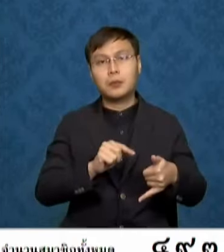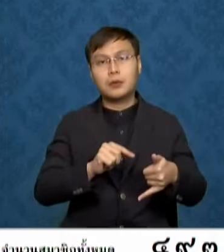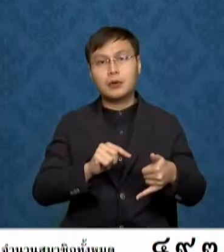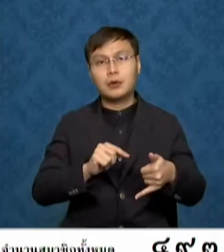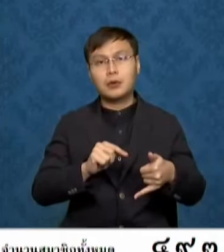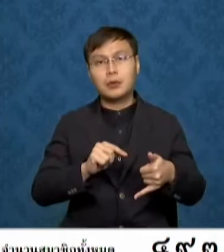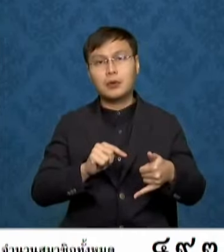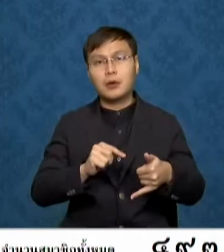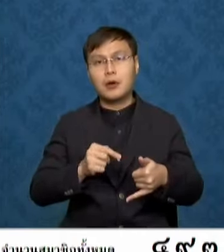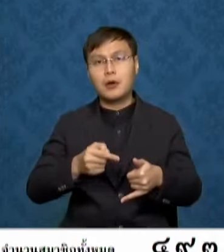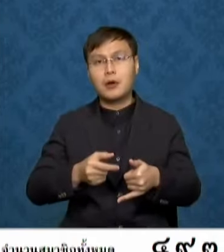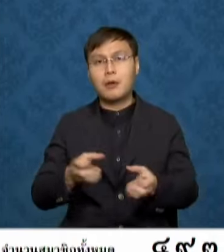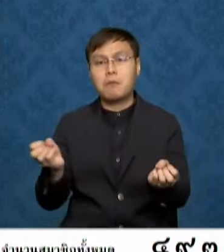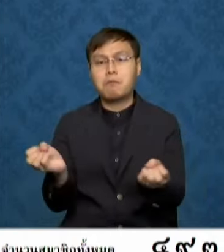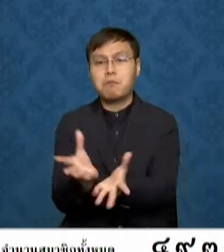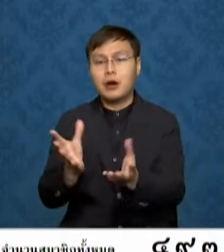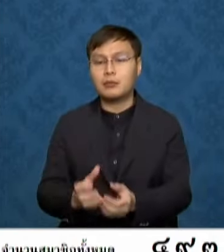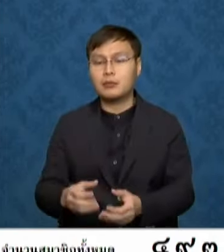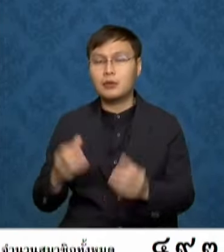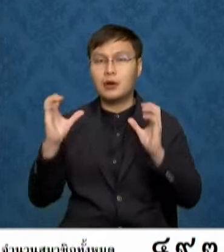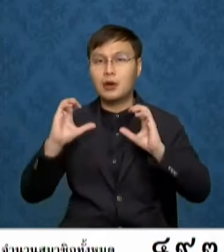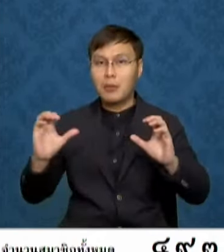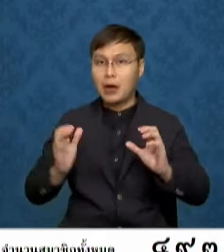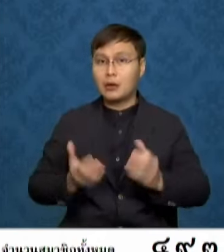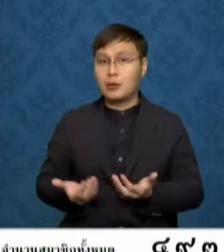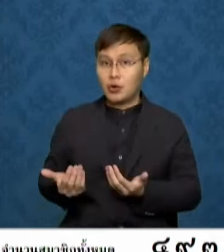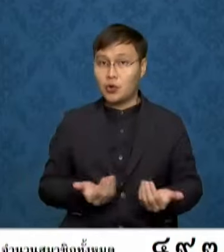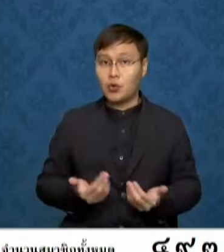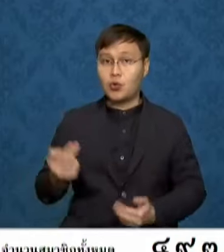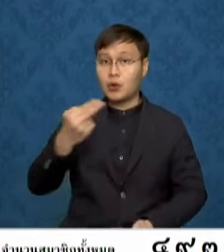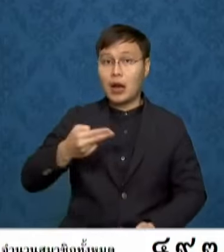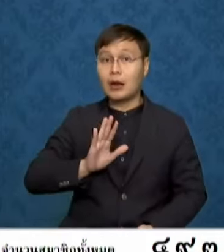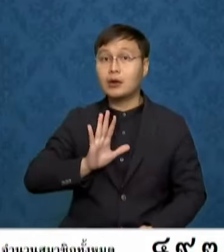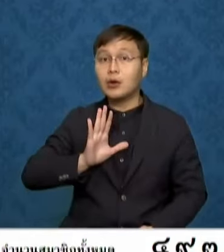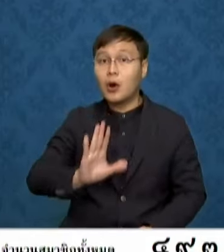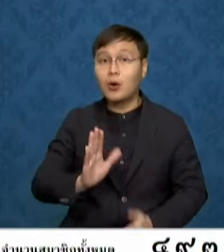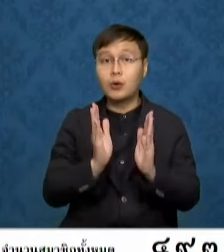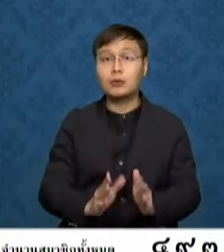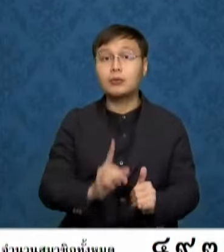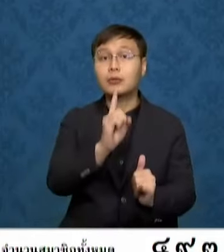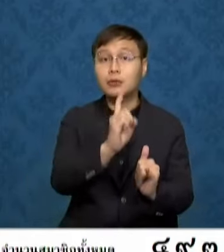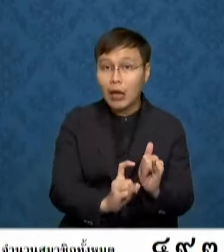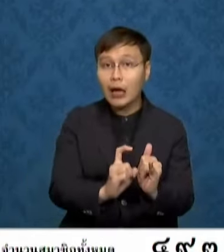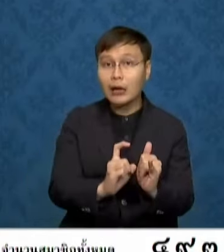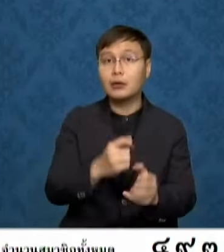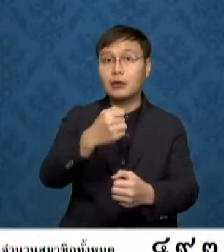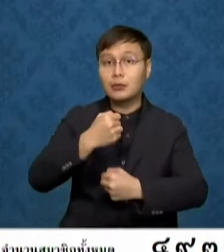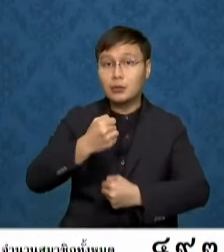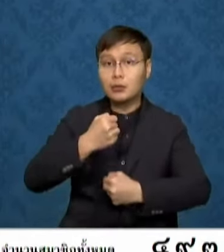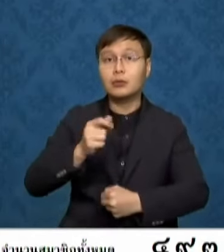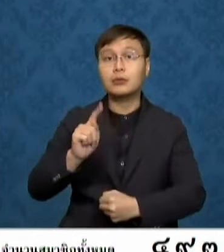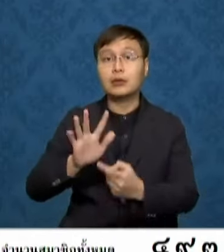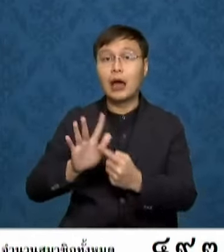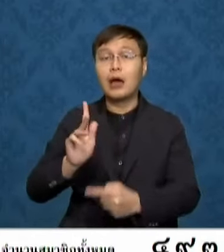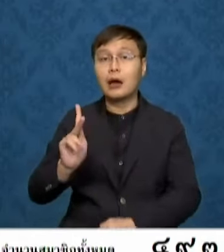ร้ายลอบวางระเบิดทำร้ายเจ้าหน้าที่รัฐคือลูกหลานของคนที่เสียชีวิตจากเหตุการณ์ตากใบ